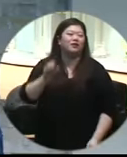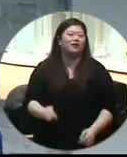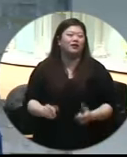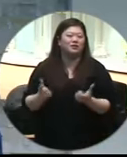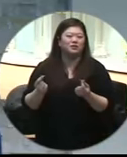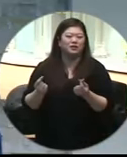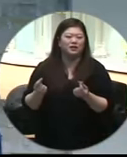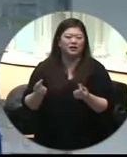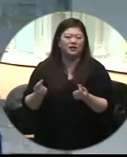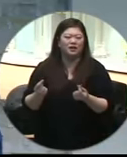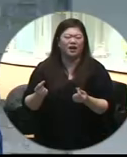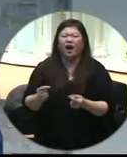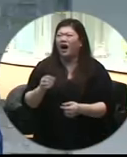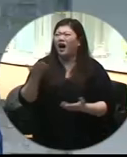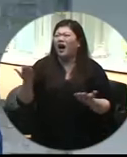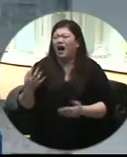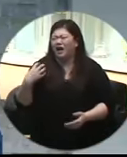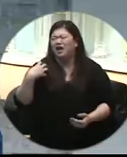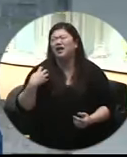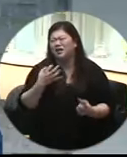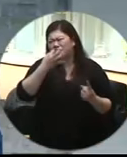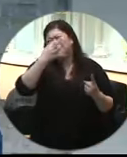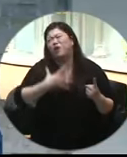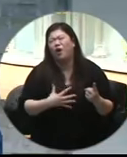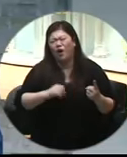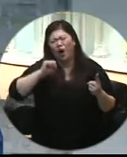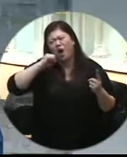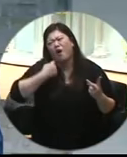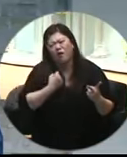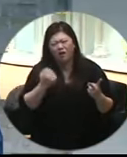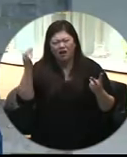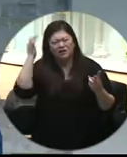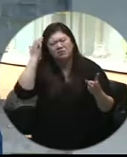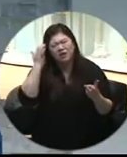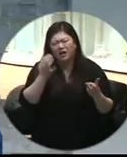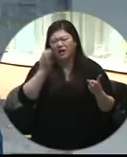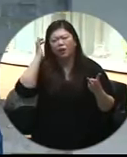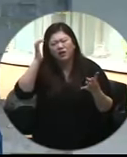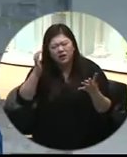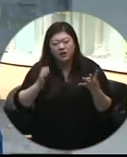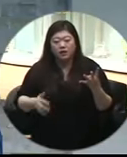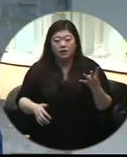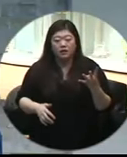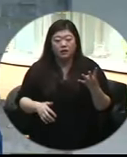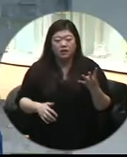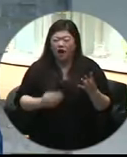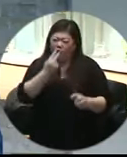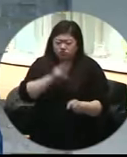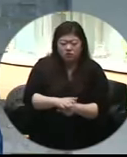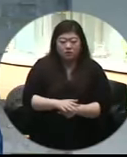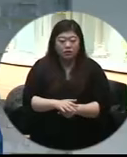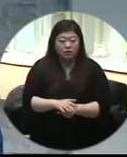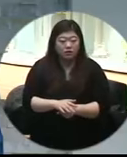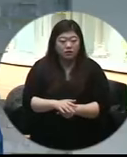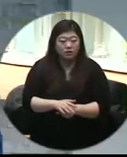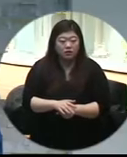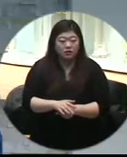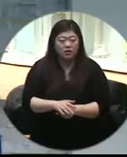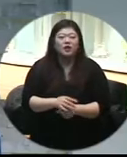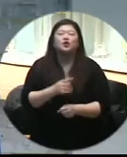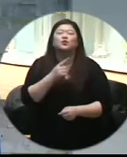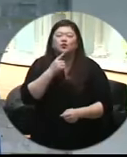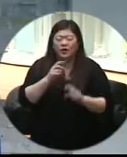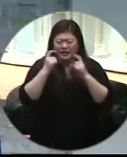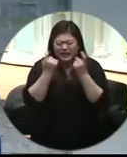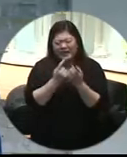십자가입니다. 힘듭니다. 때로는 어렵습니다. 갈등도 납니다. 창피하게 당하고 억울함도 당하고 많은 것들을 손해를 볼